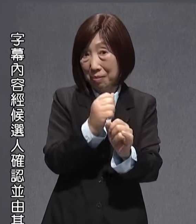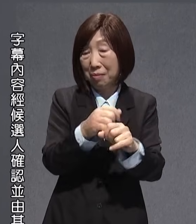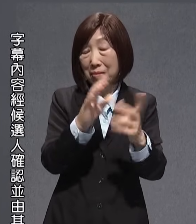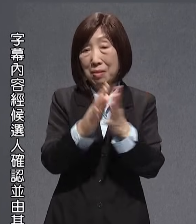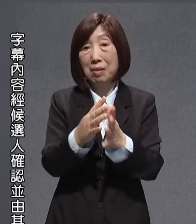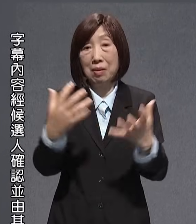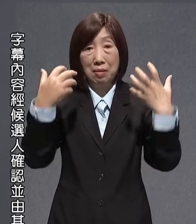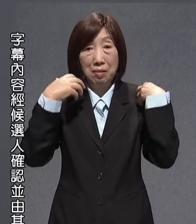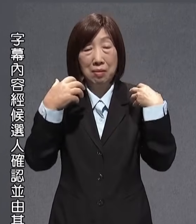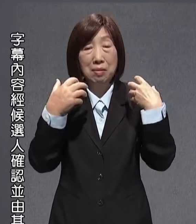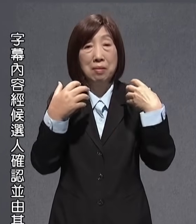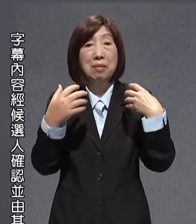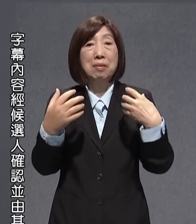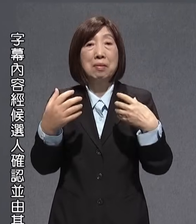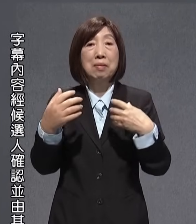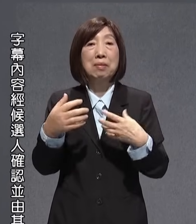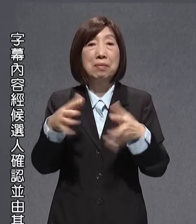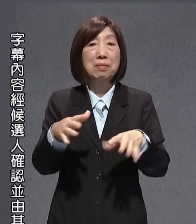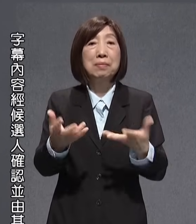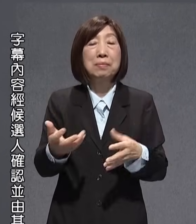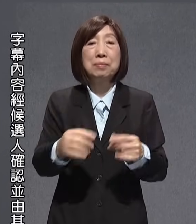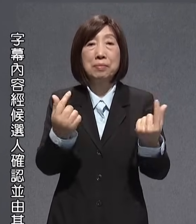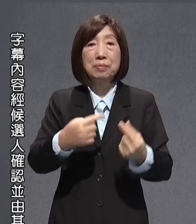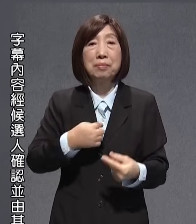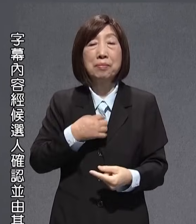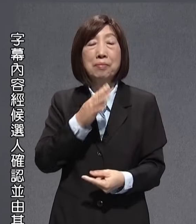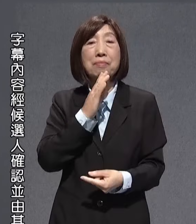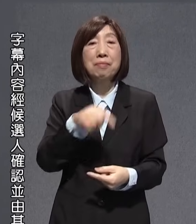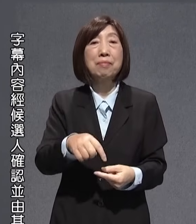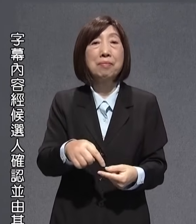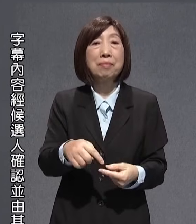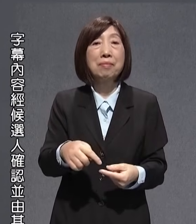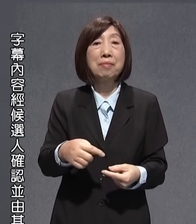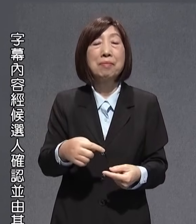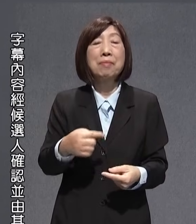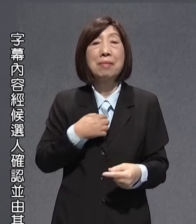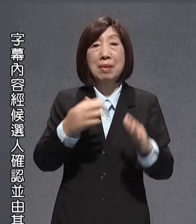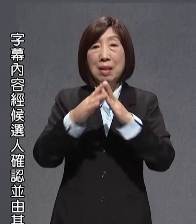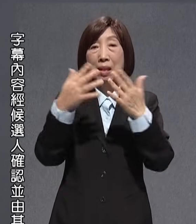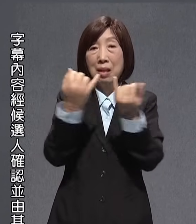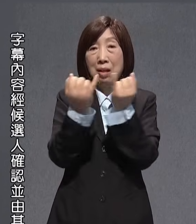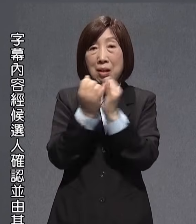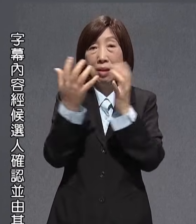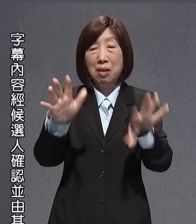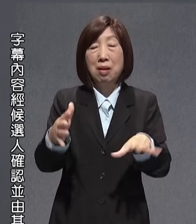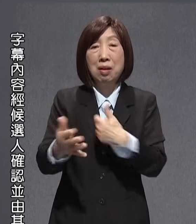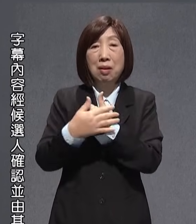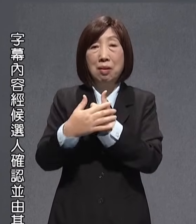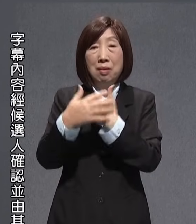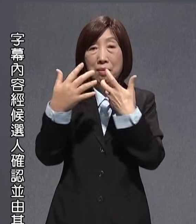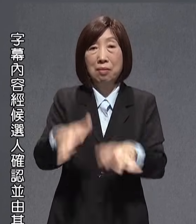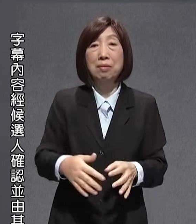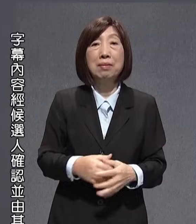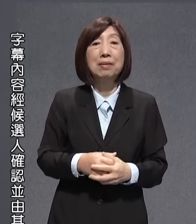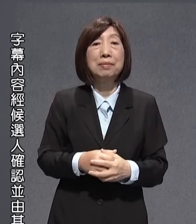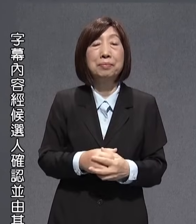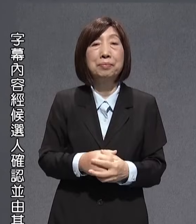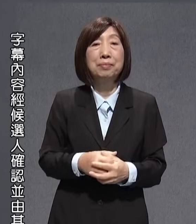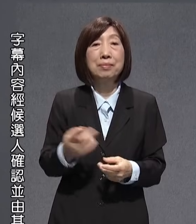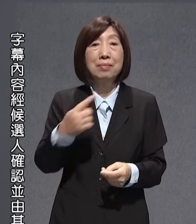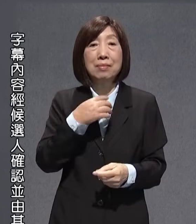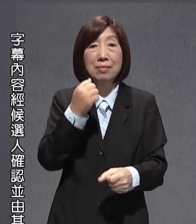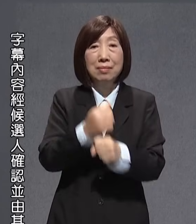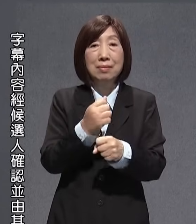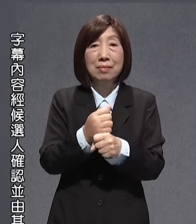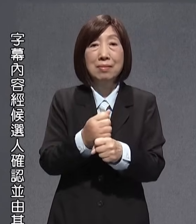天，尤其在我们家也有4个女性，我都谢谢他们给我很多的帮忙。尤其我从